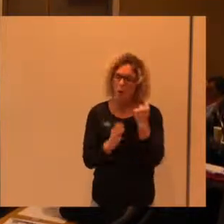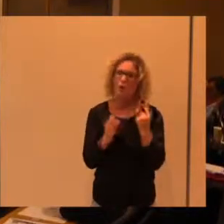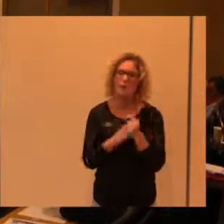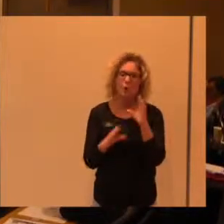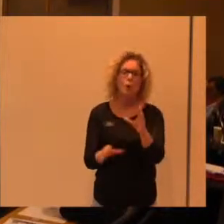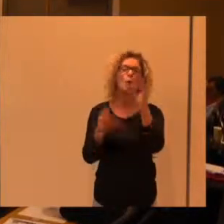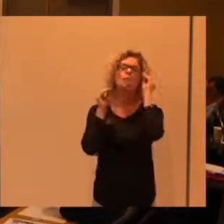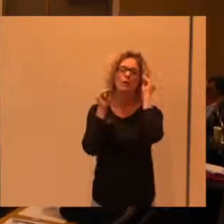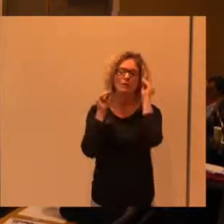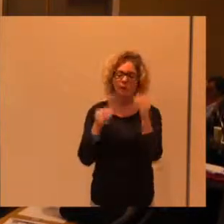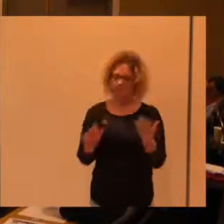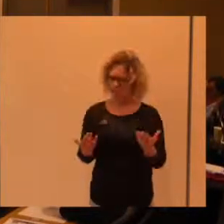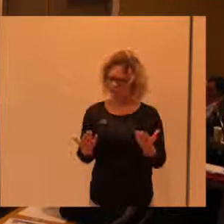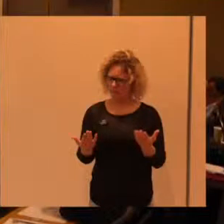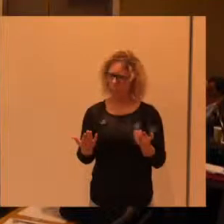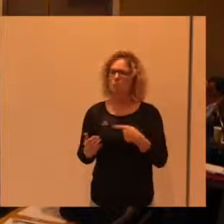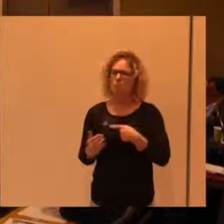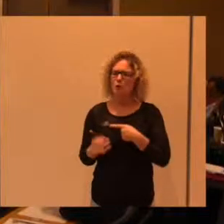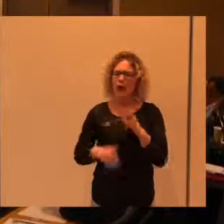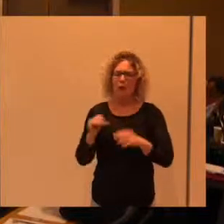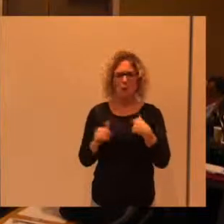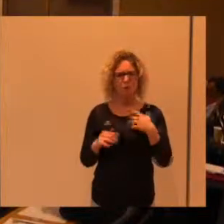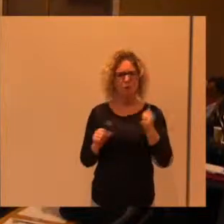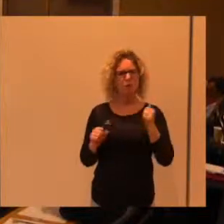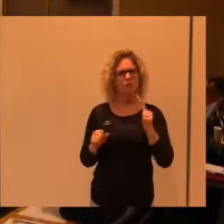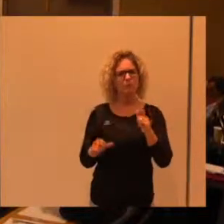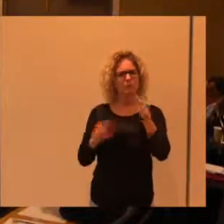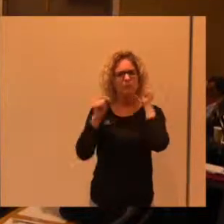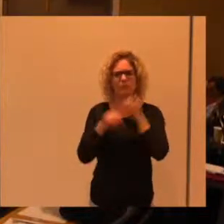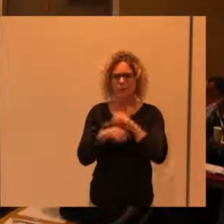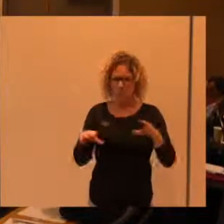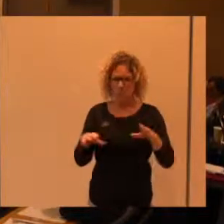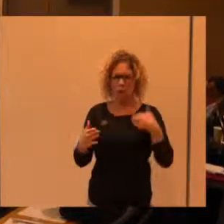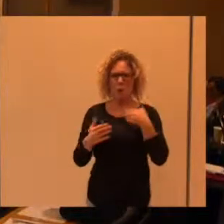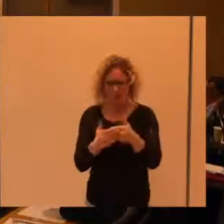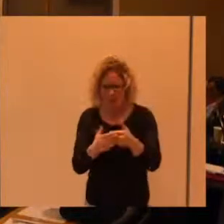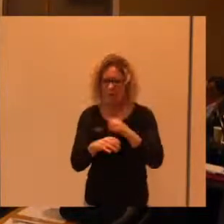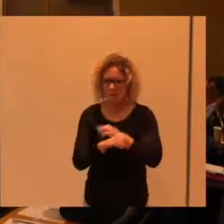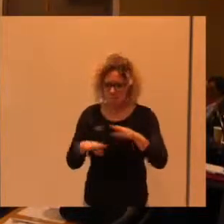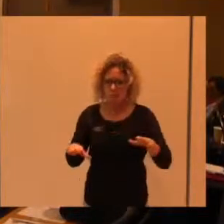uppfatta. Och då kan man säga att det handlar mycket om att komma åt information. Att